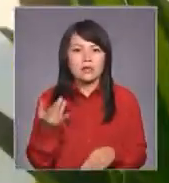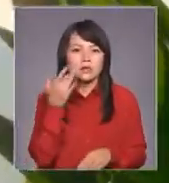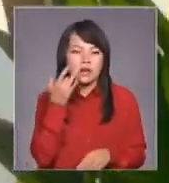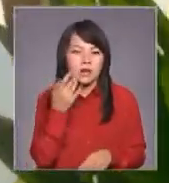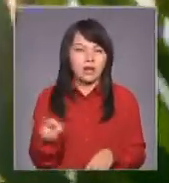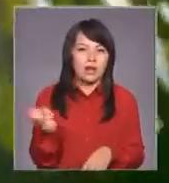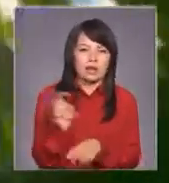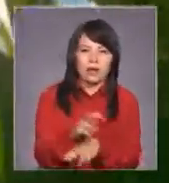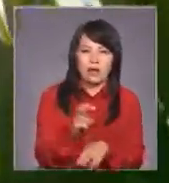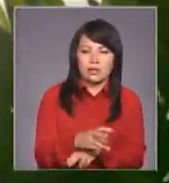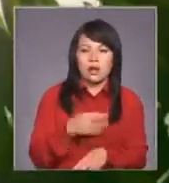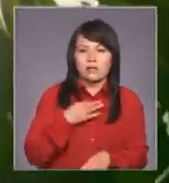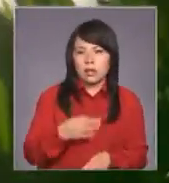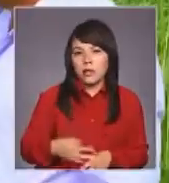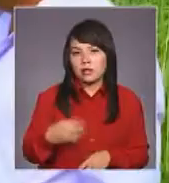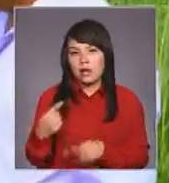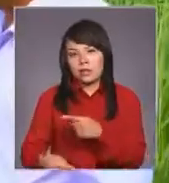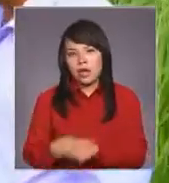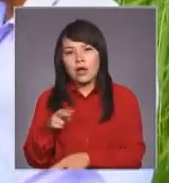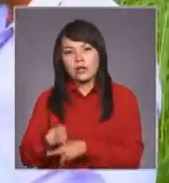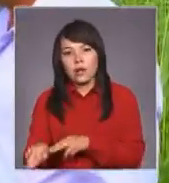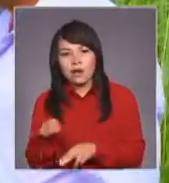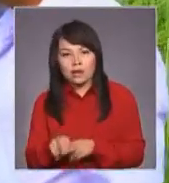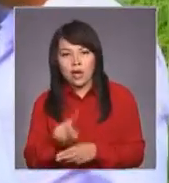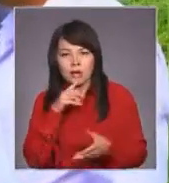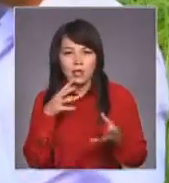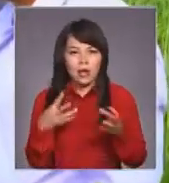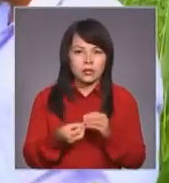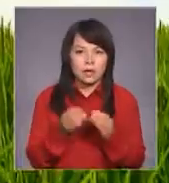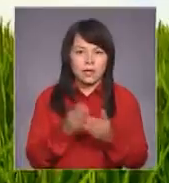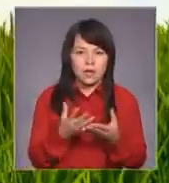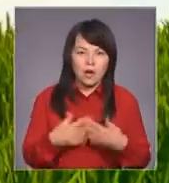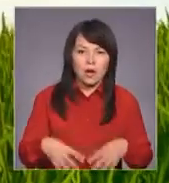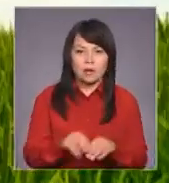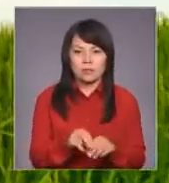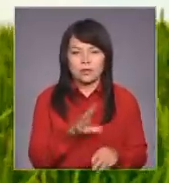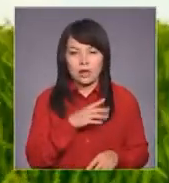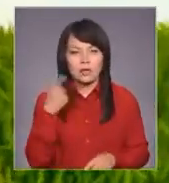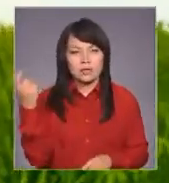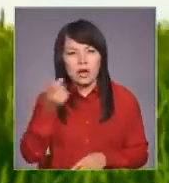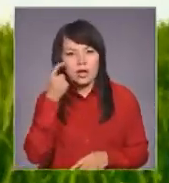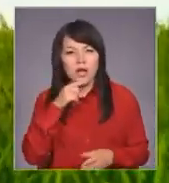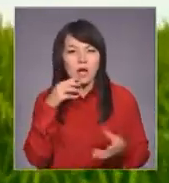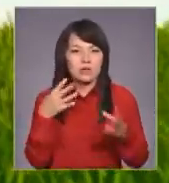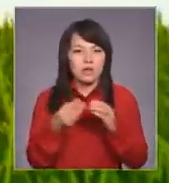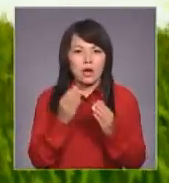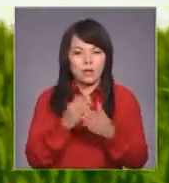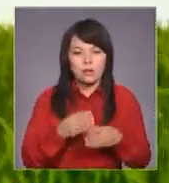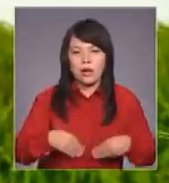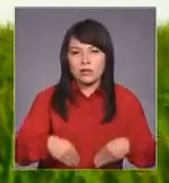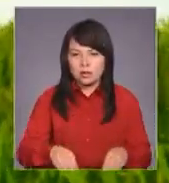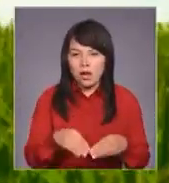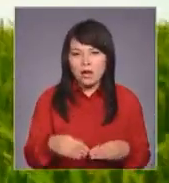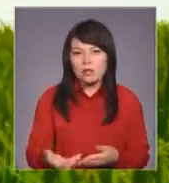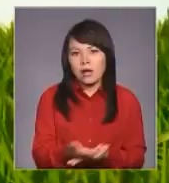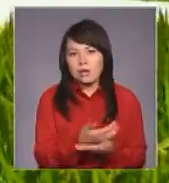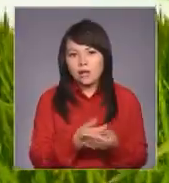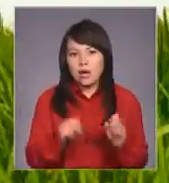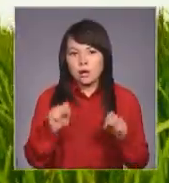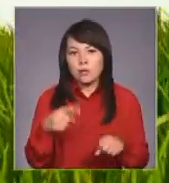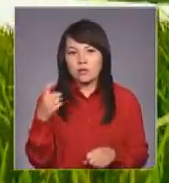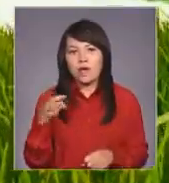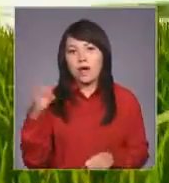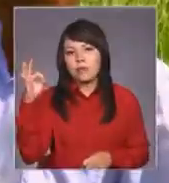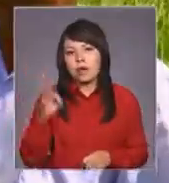жалғар ұлдарында шаруашылыққа жастайынан баулып, отбасының барлық мүшесі шаруаға бейім. Алқапты лазерлік құрылғы арқылы